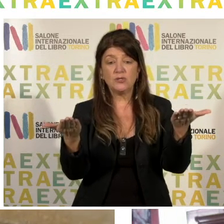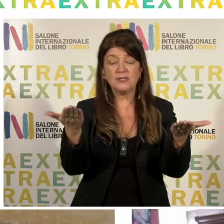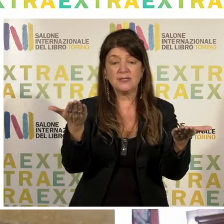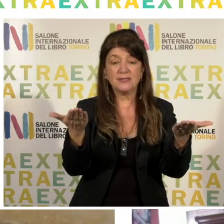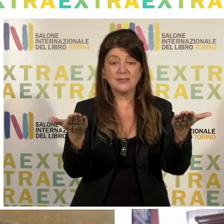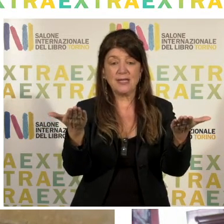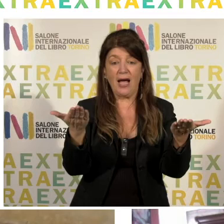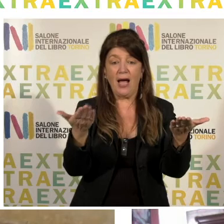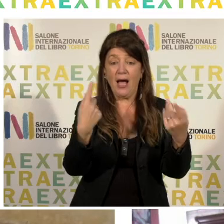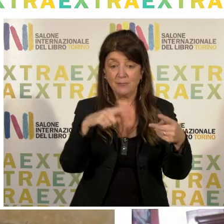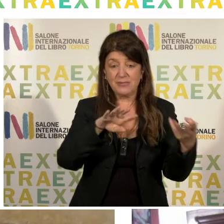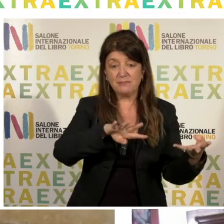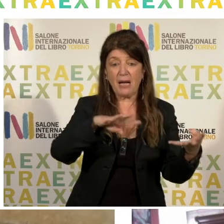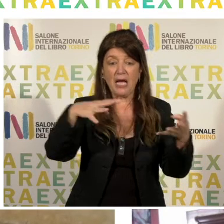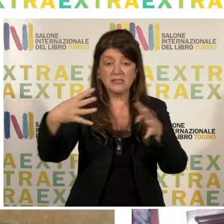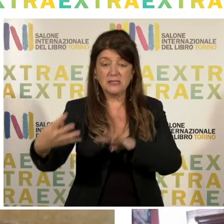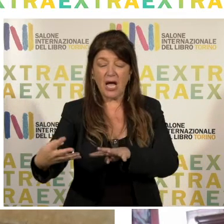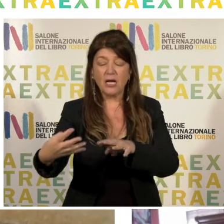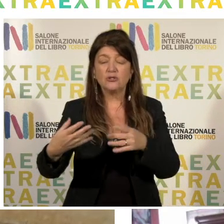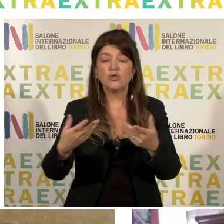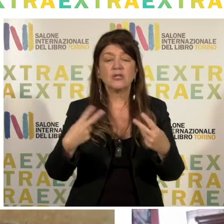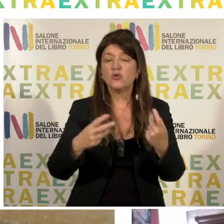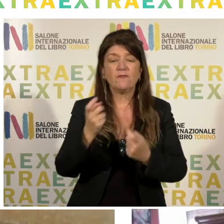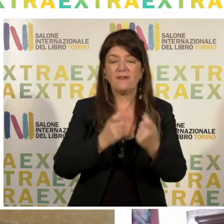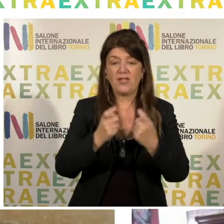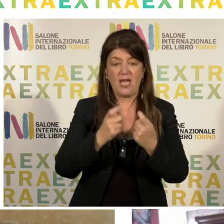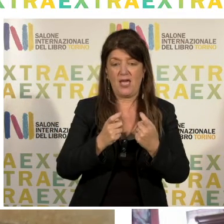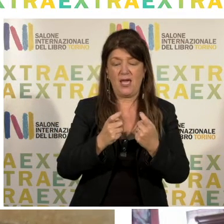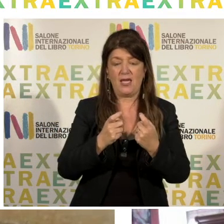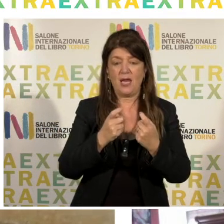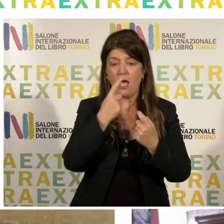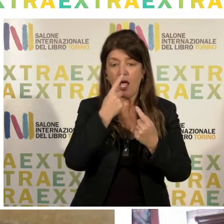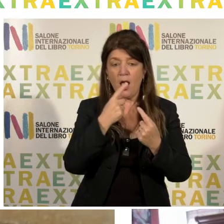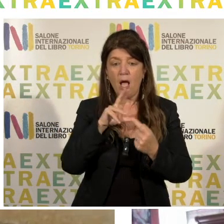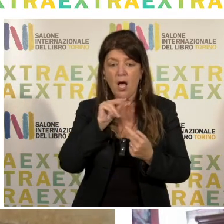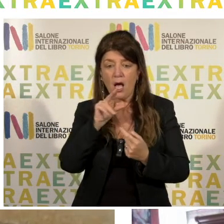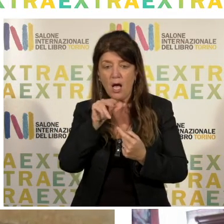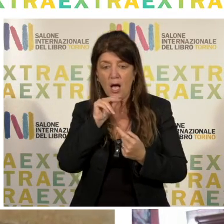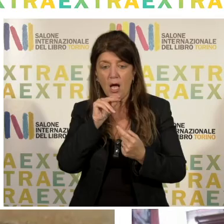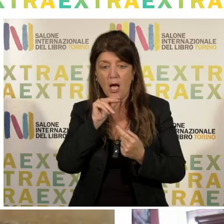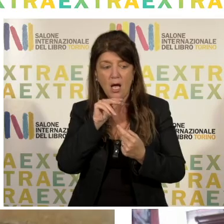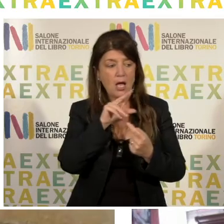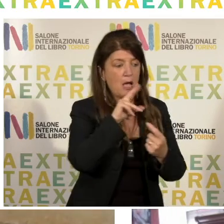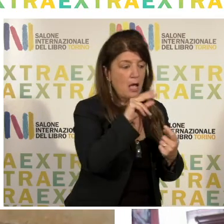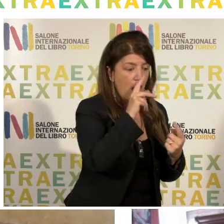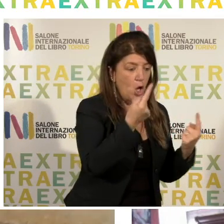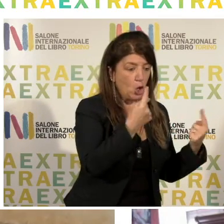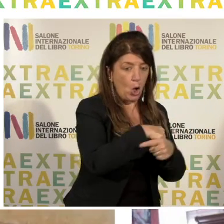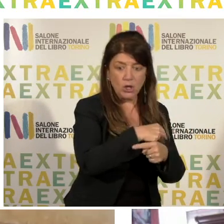Di cosa si tratta? Si tratta di una tensione permanente tra tutte le diverse contraddizioni, ed è questo che